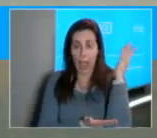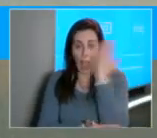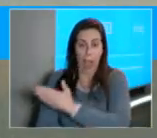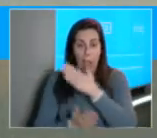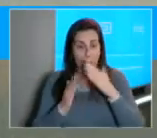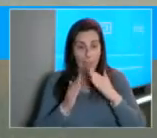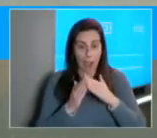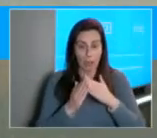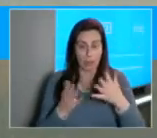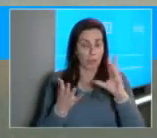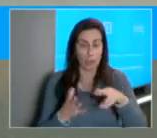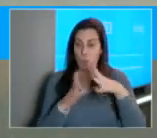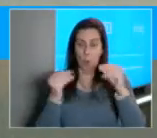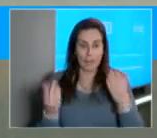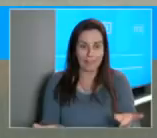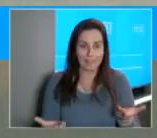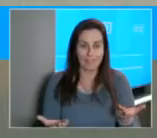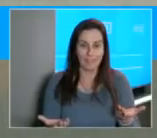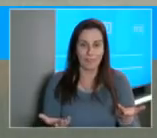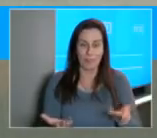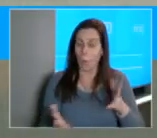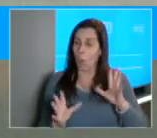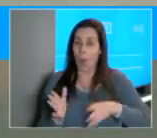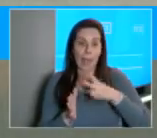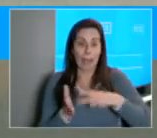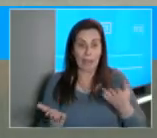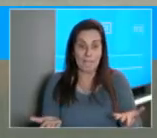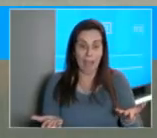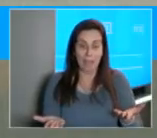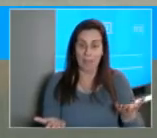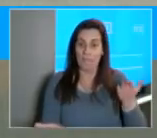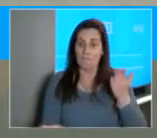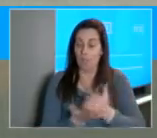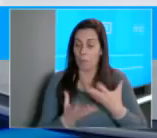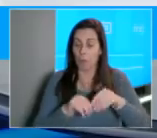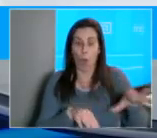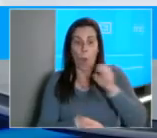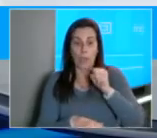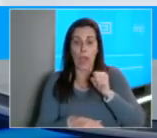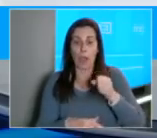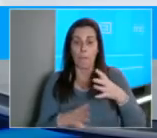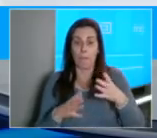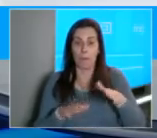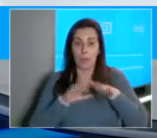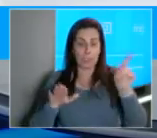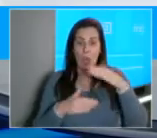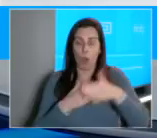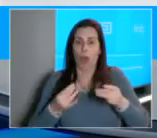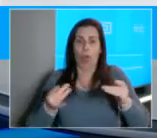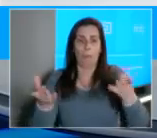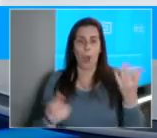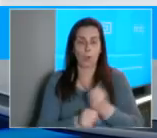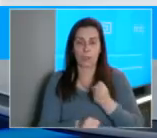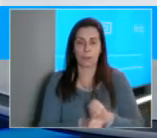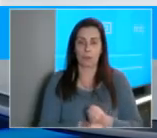הם עולים על מונית, הם אולי נוסעים ברכבת הביתה, אולי בן משפחה בא לקחת אותם, זה לא נגמר. מה,